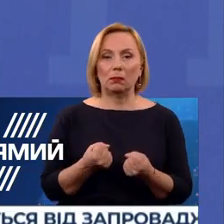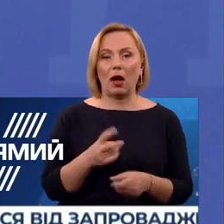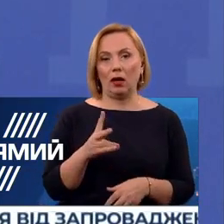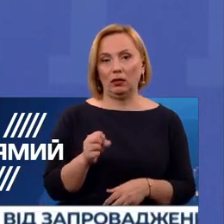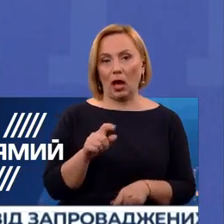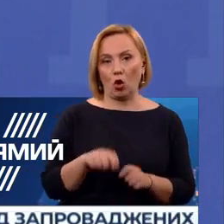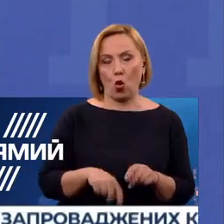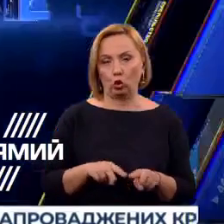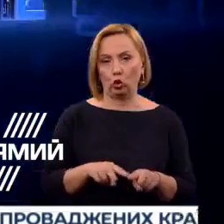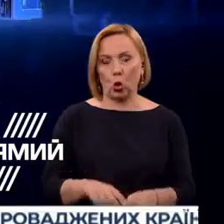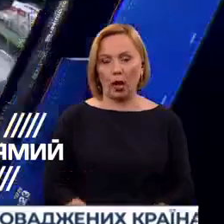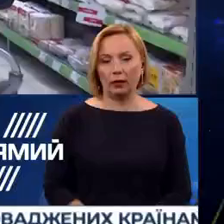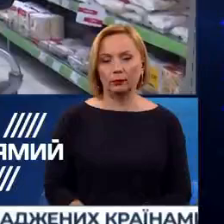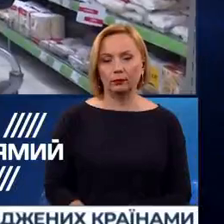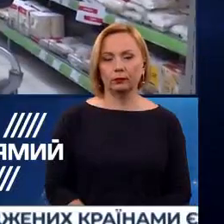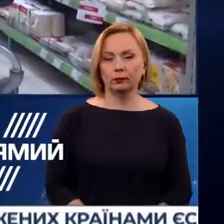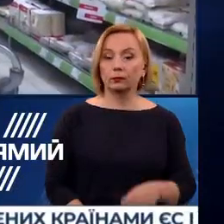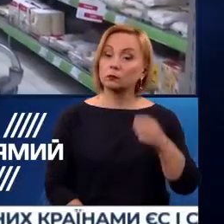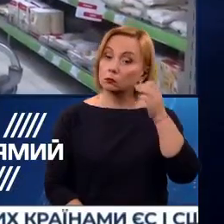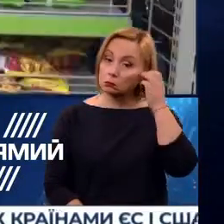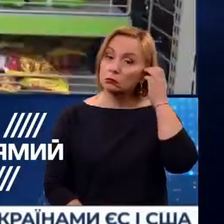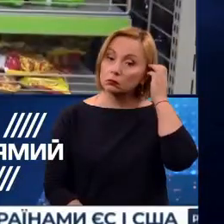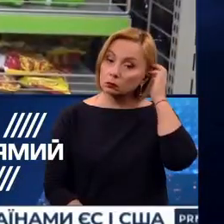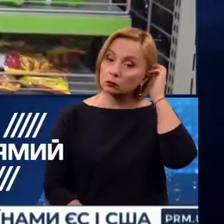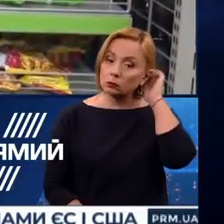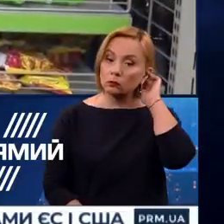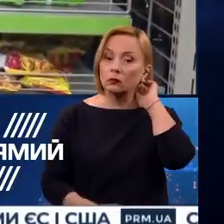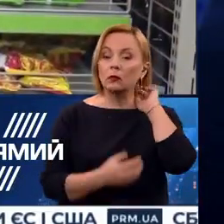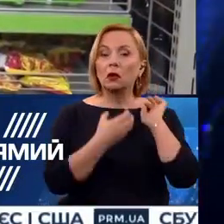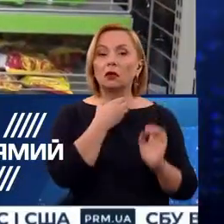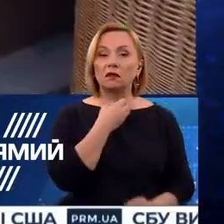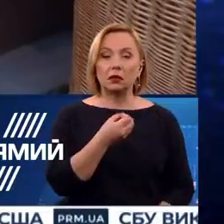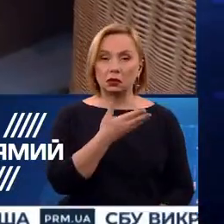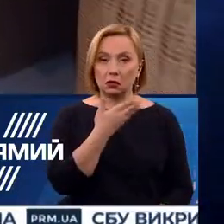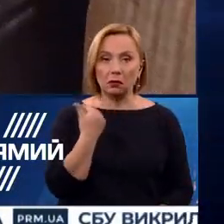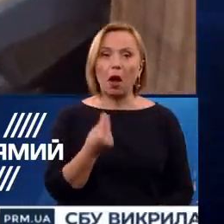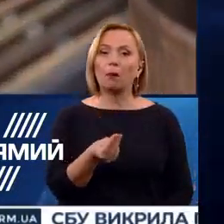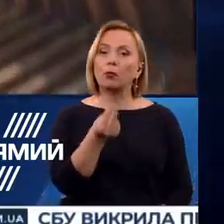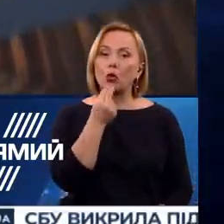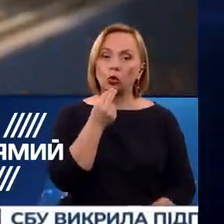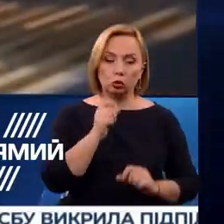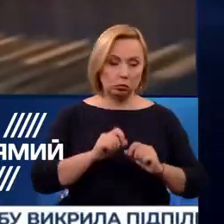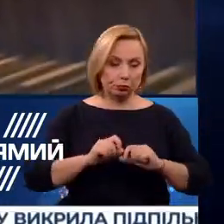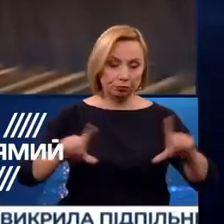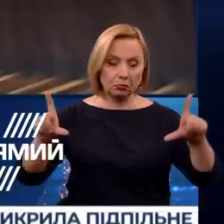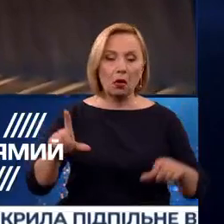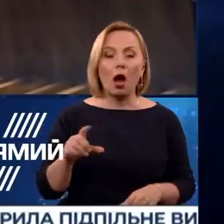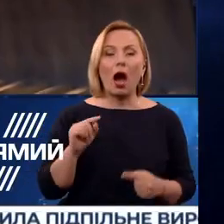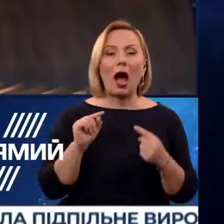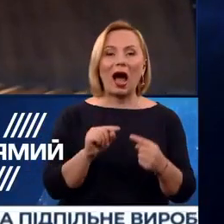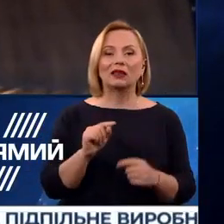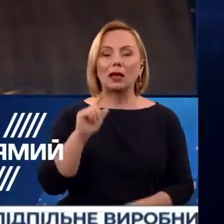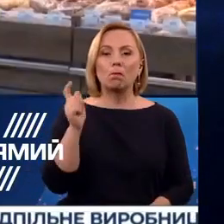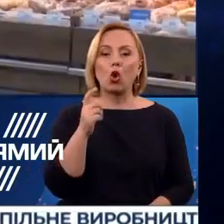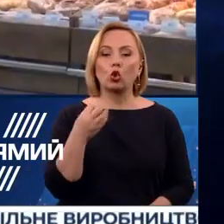контролі. Ну, от дефіциту немає, продукти дорожчують. Антимонопольний комітет розслідує справу щодо зростання цін на